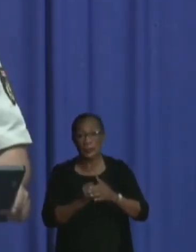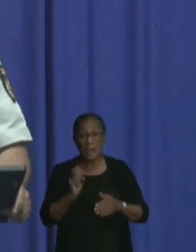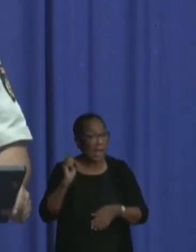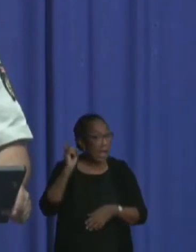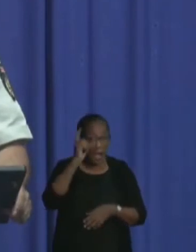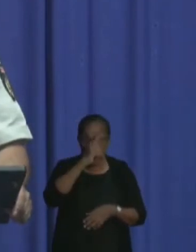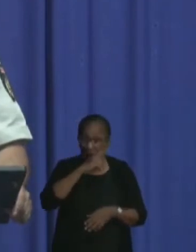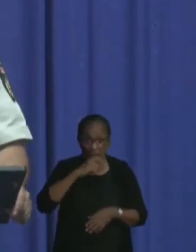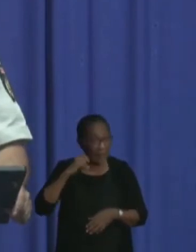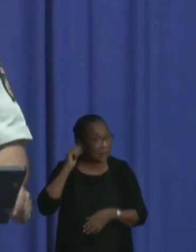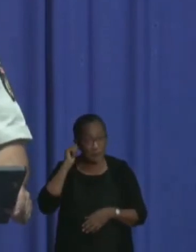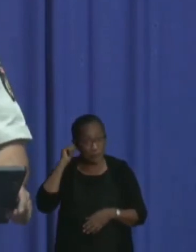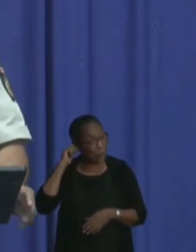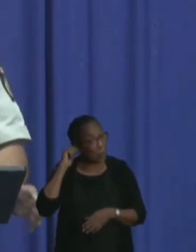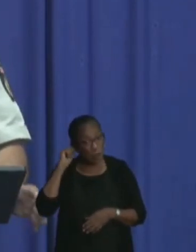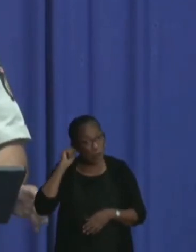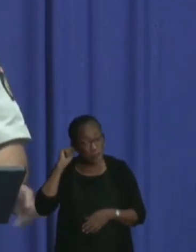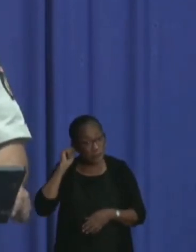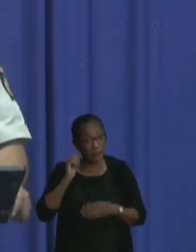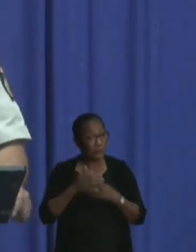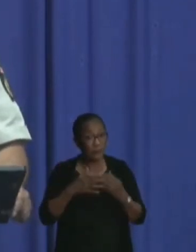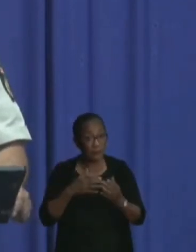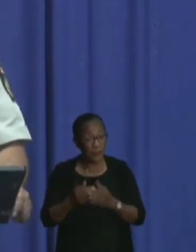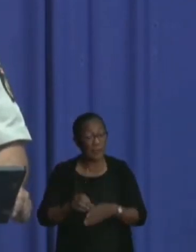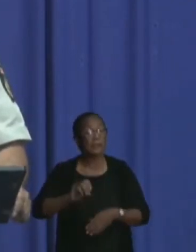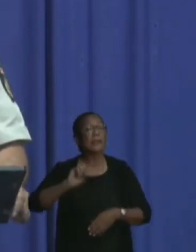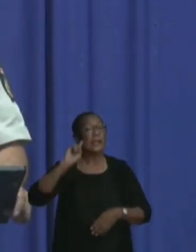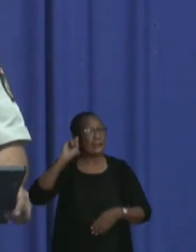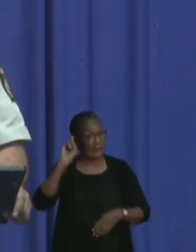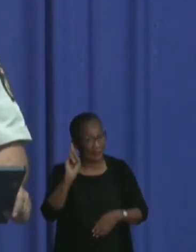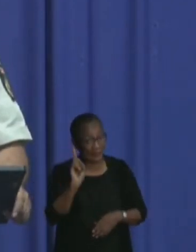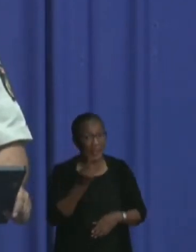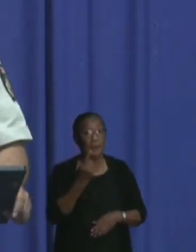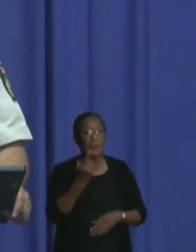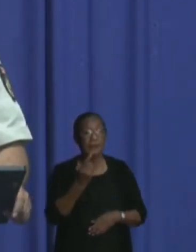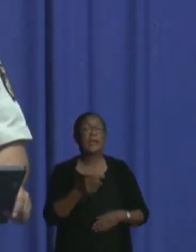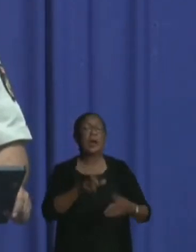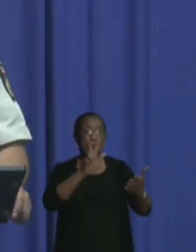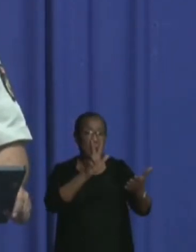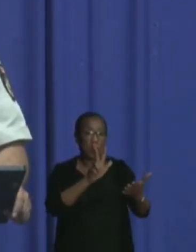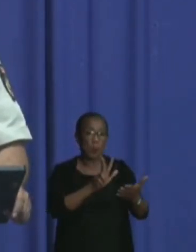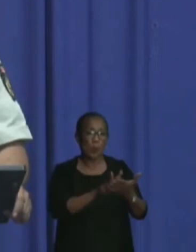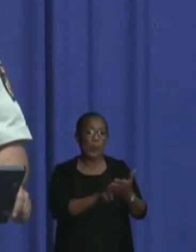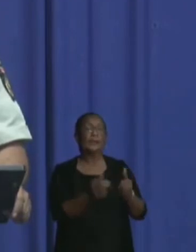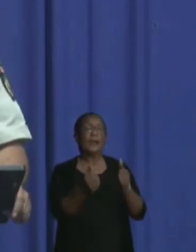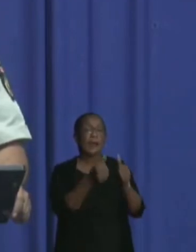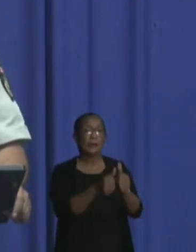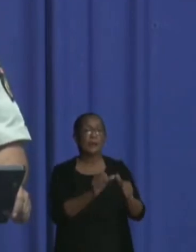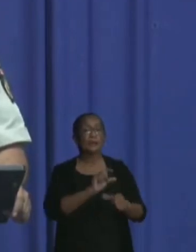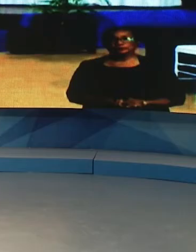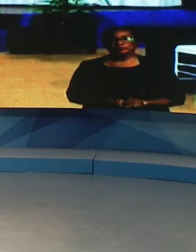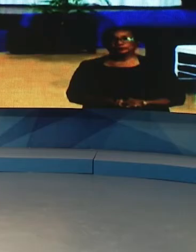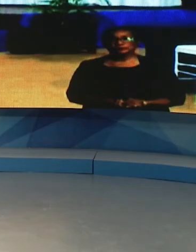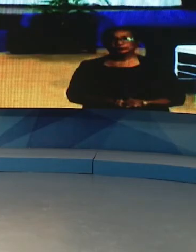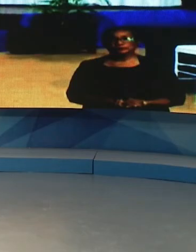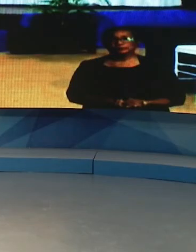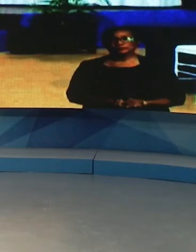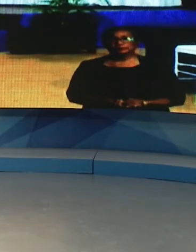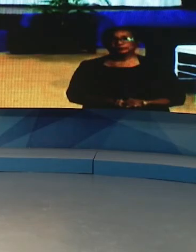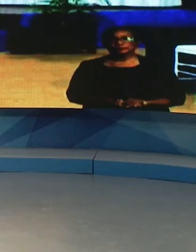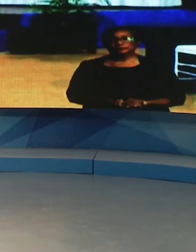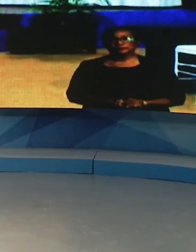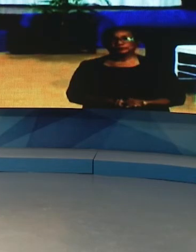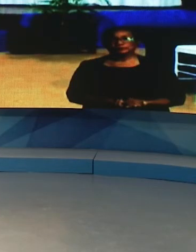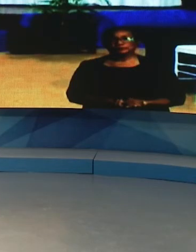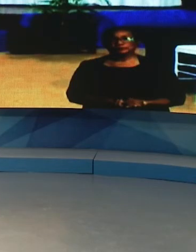kan nu aan dus mogelijk dan zijn we werpen noodzaak om binnen weg naar er andere maatregelen te treffen brian rente